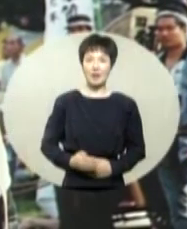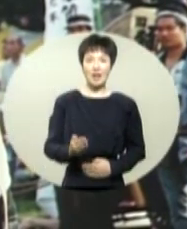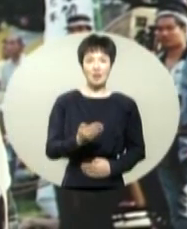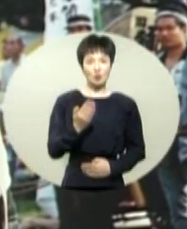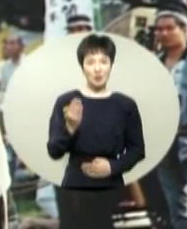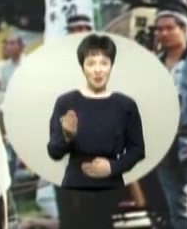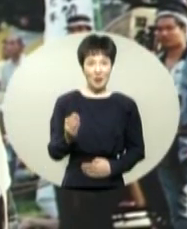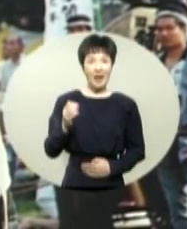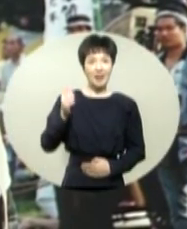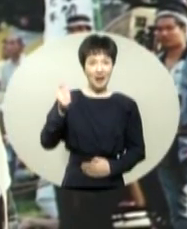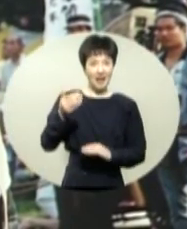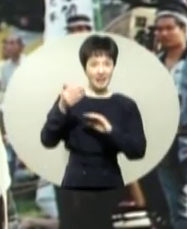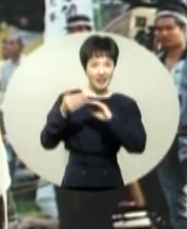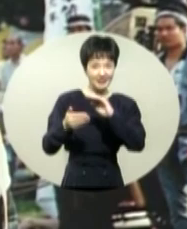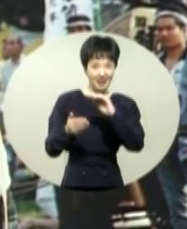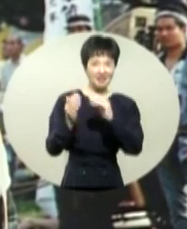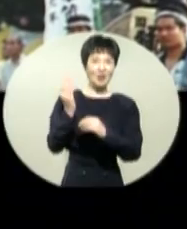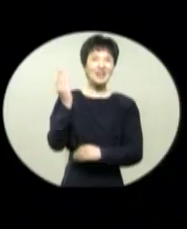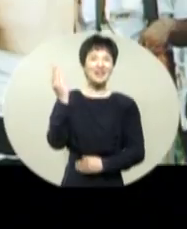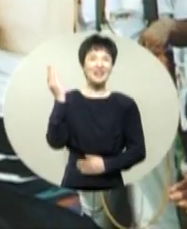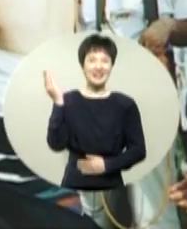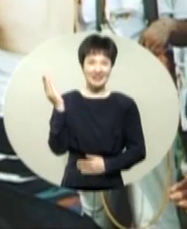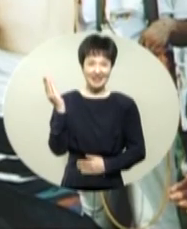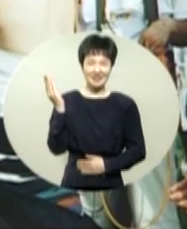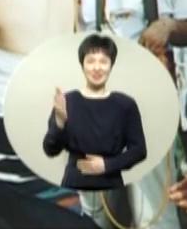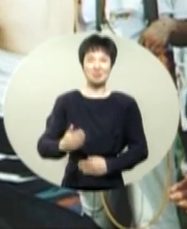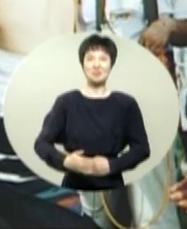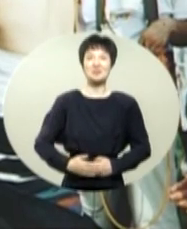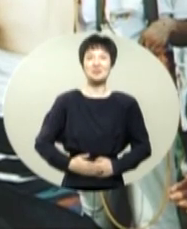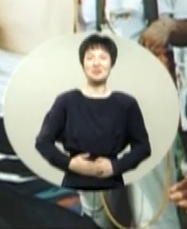次は高柳さんの作品です。